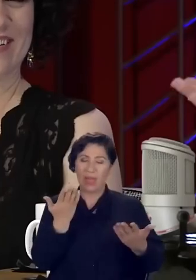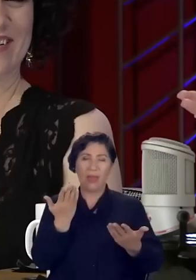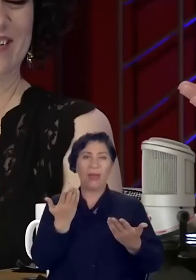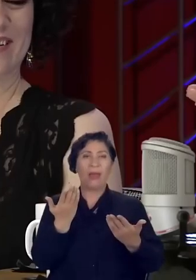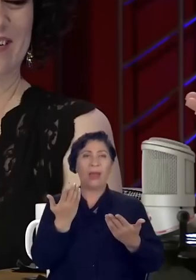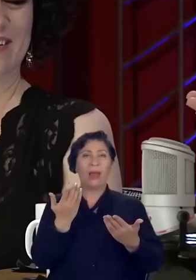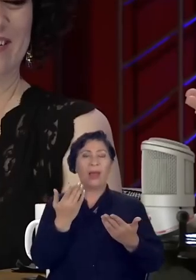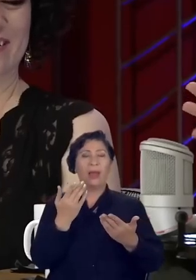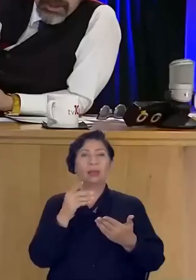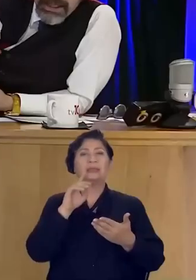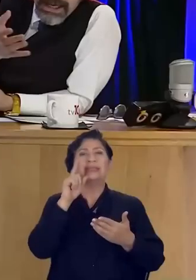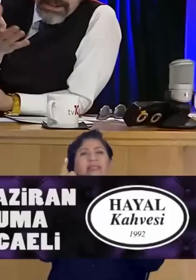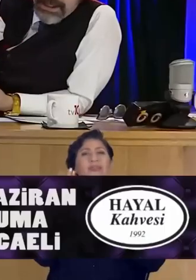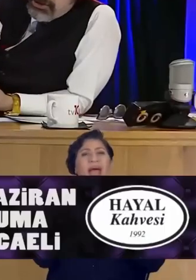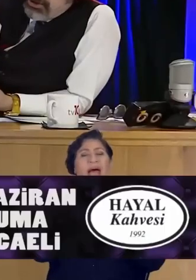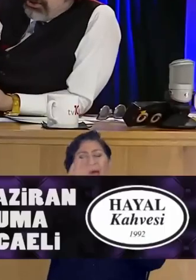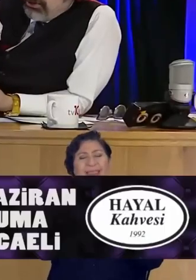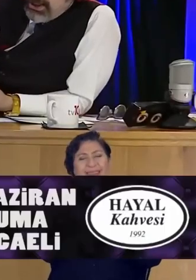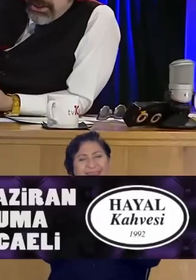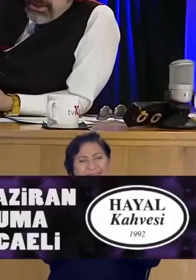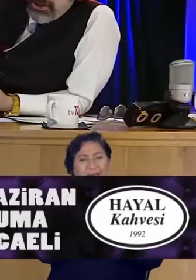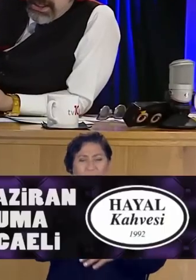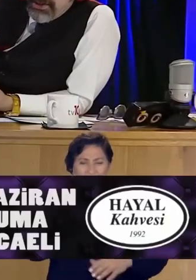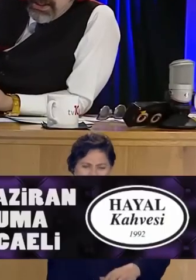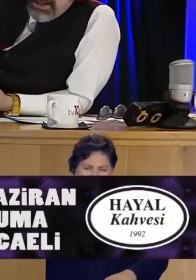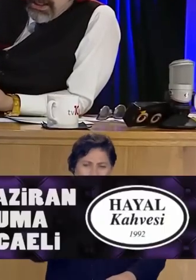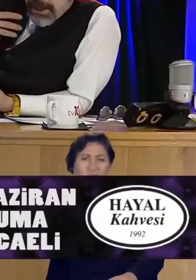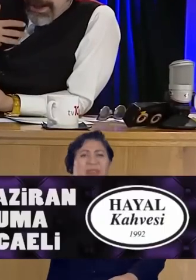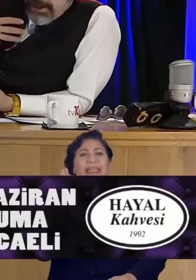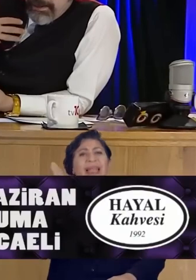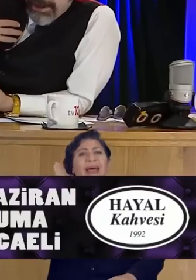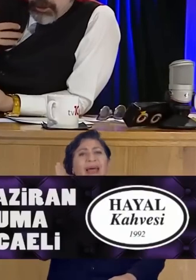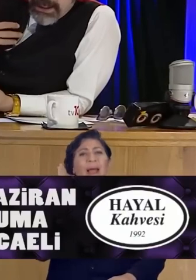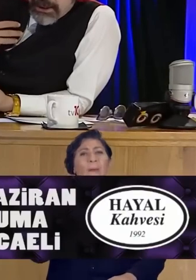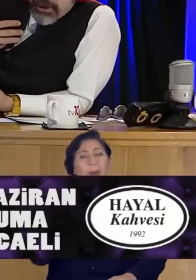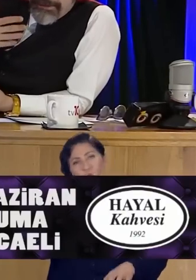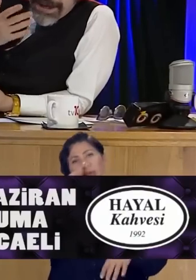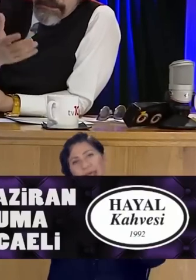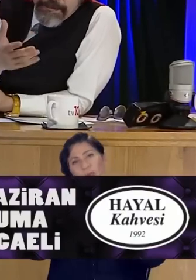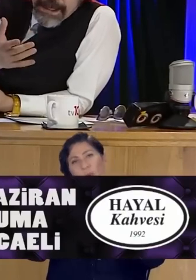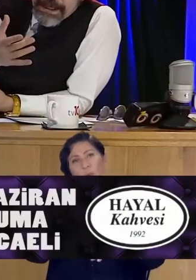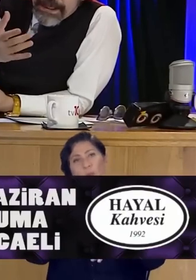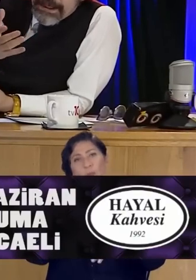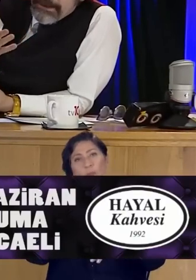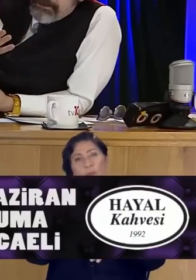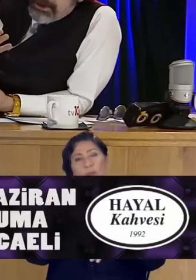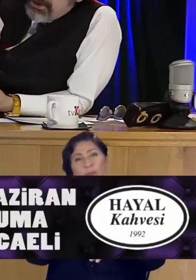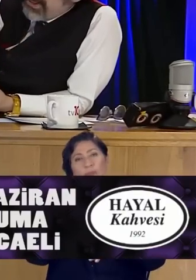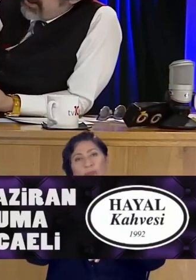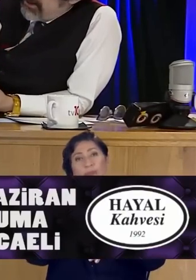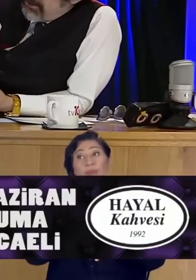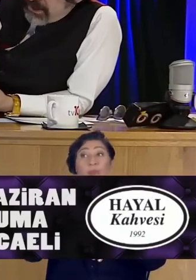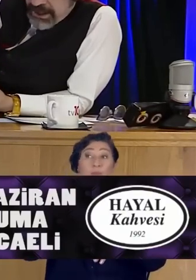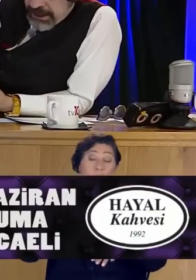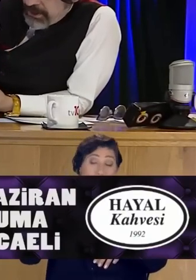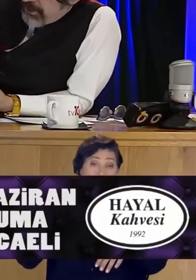şu. Yani benim bildiğim şey sadece her sanatçı yolunu kendisi çizer. Yani ben buna inanıyorum ve tabii